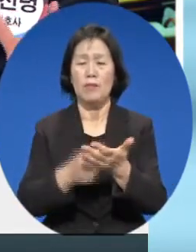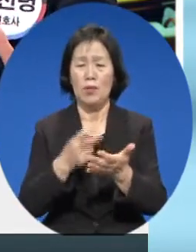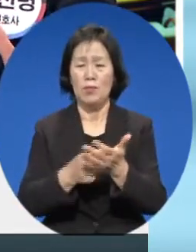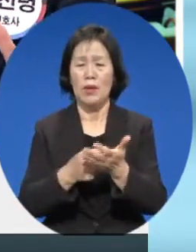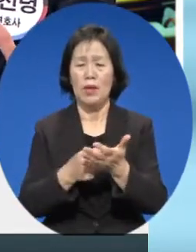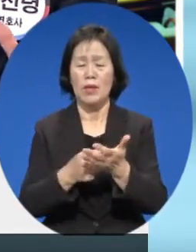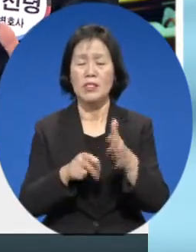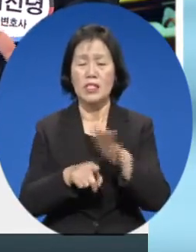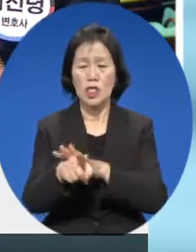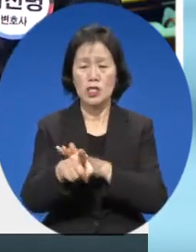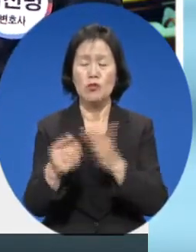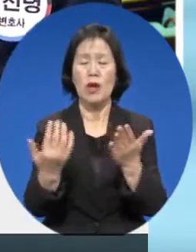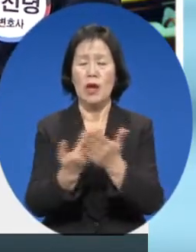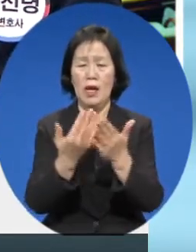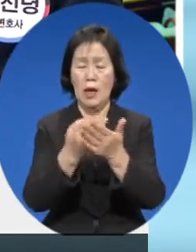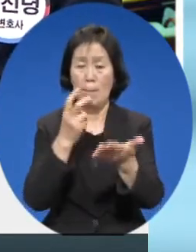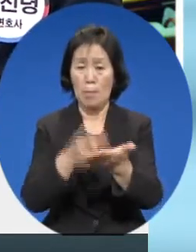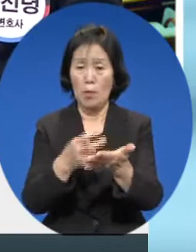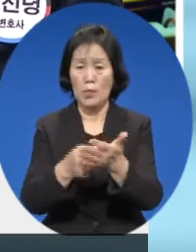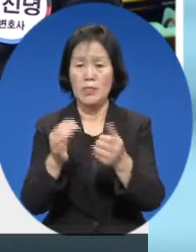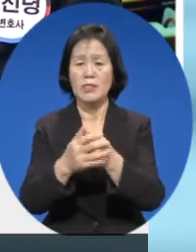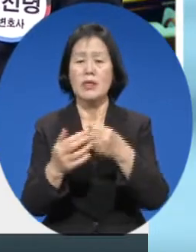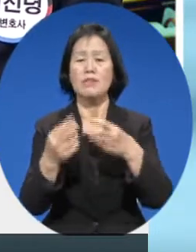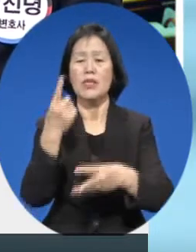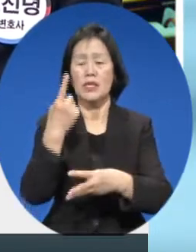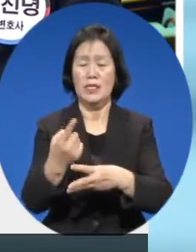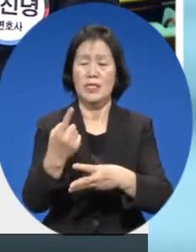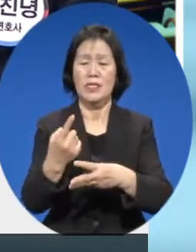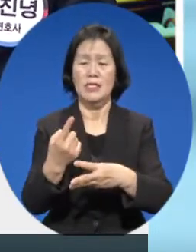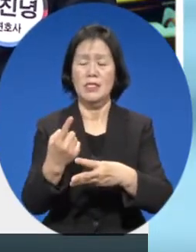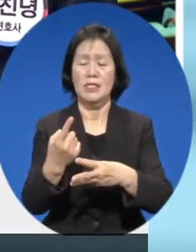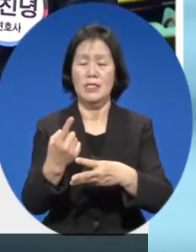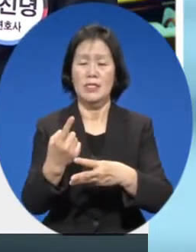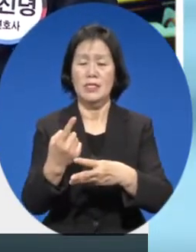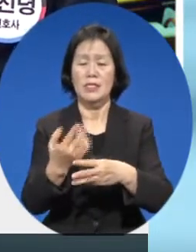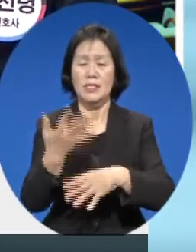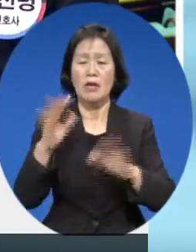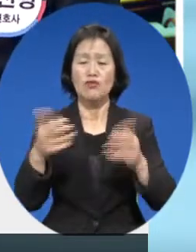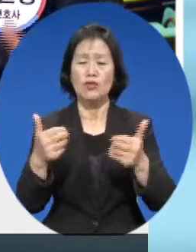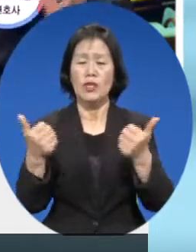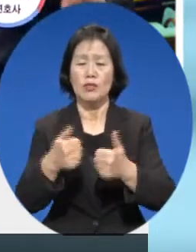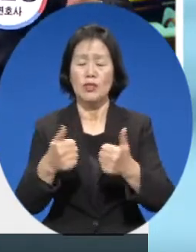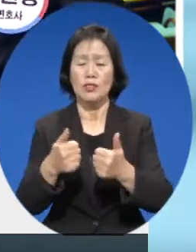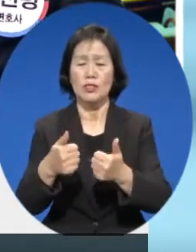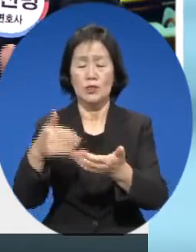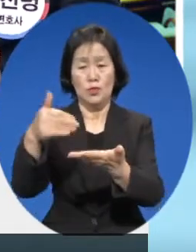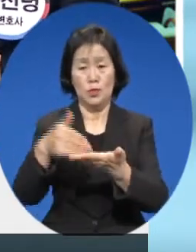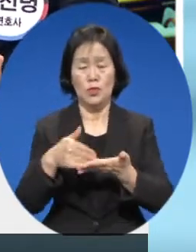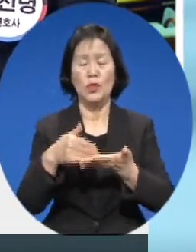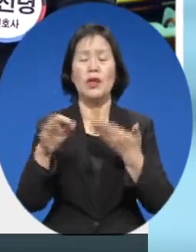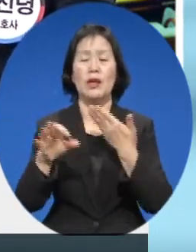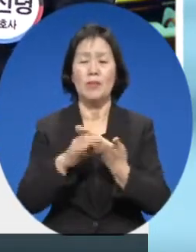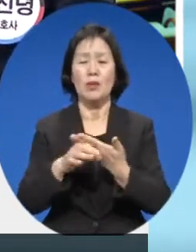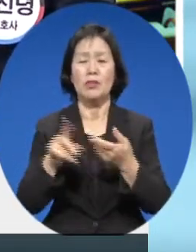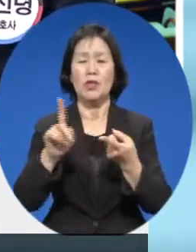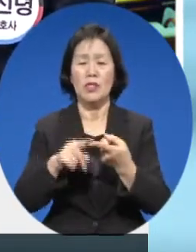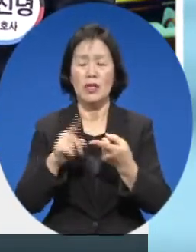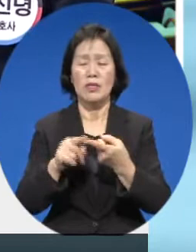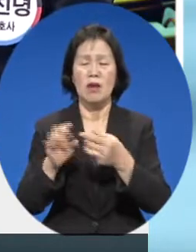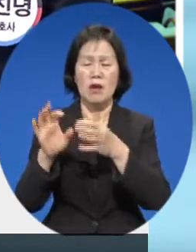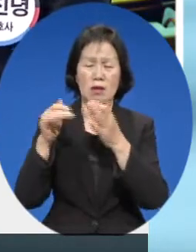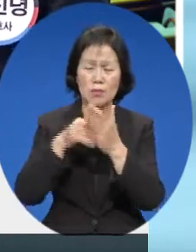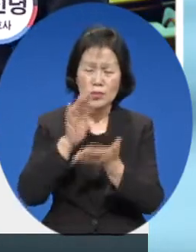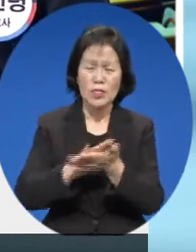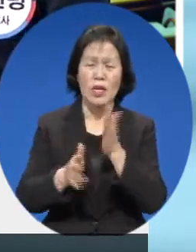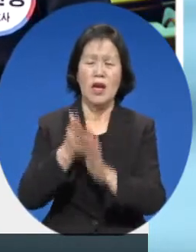국회선진화법 에 따라서 3분의 1 이상의 어떤 국민 듯 그 국회의원이 요청할 경우에는 보그의 안에 대해서 무제한 호른을